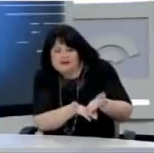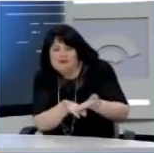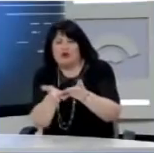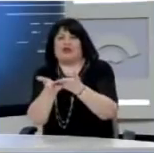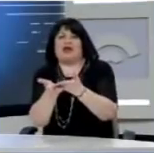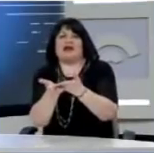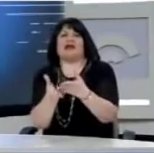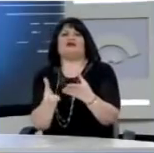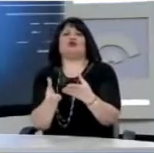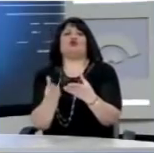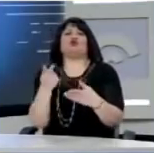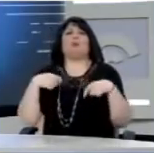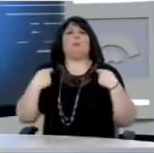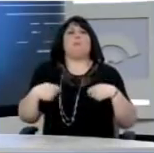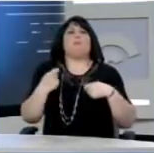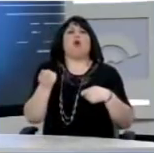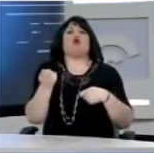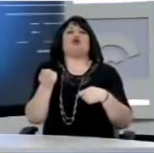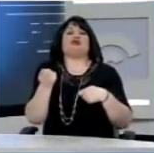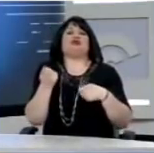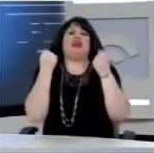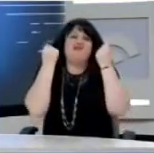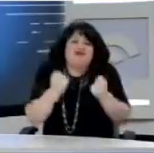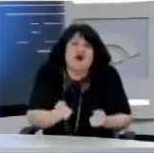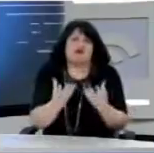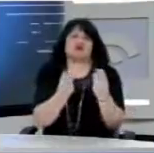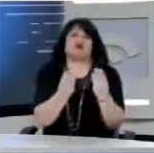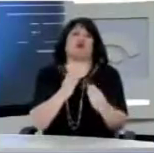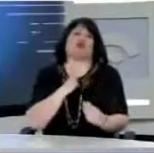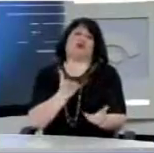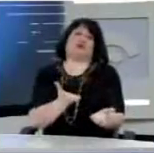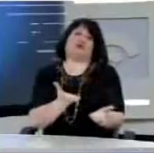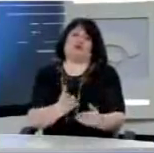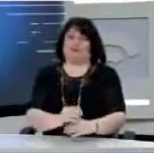την ελίτ του τόπου και βαραίνουν τους πολλούς.